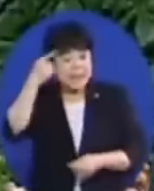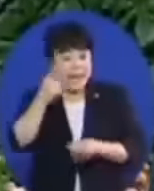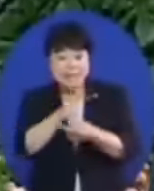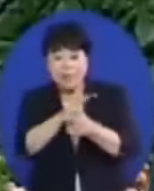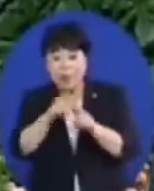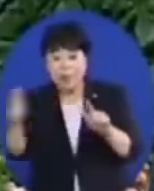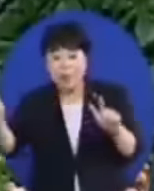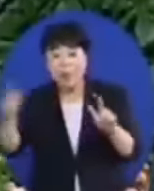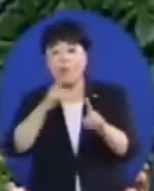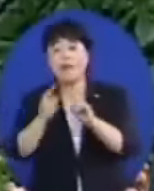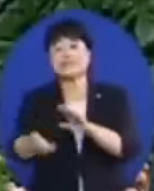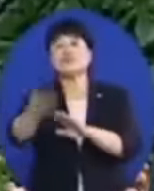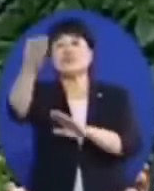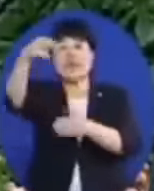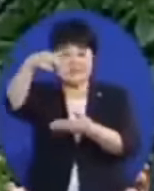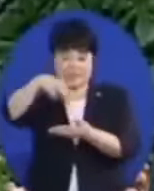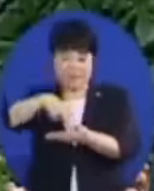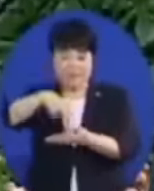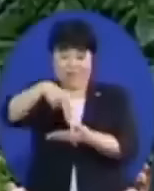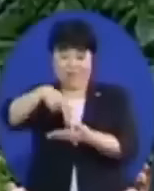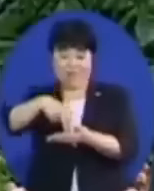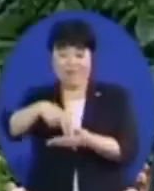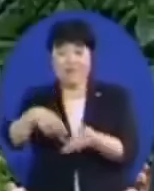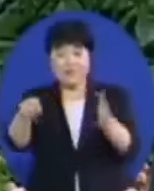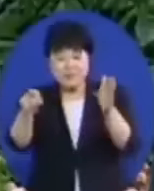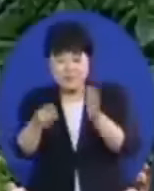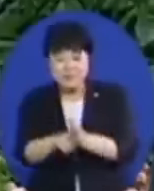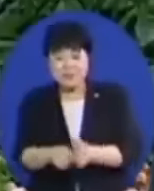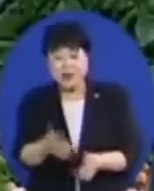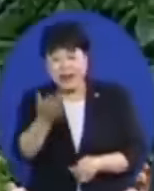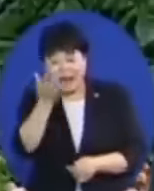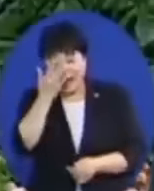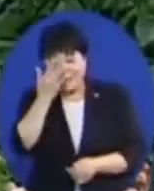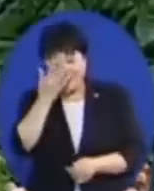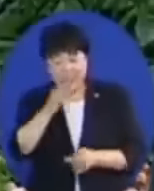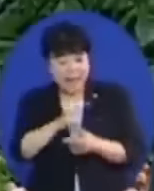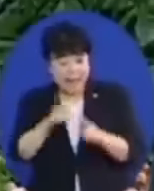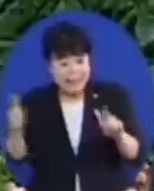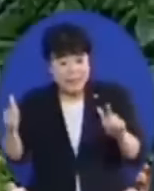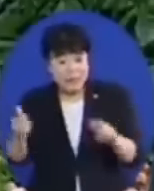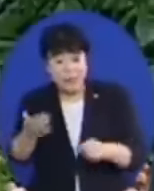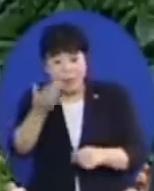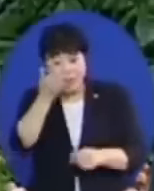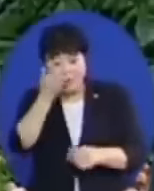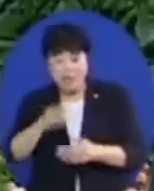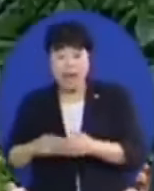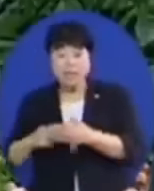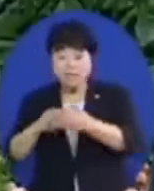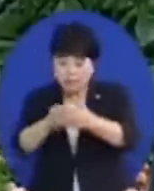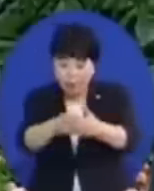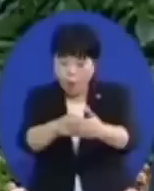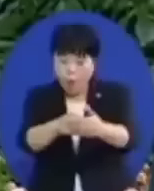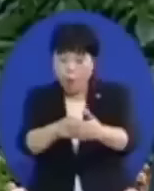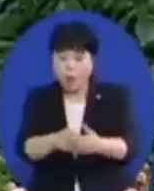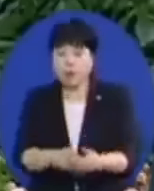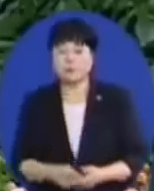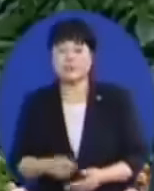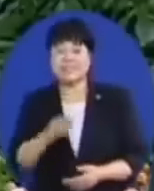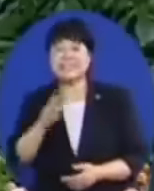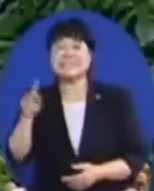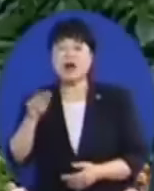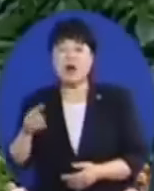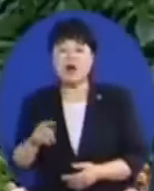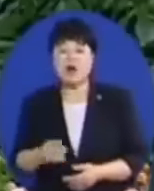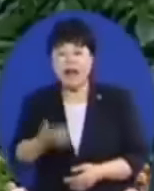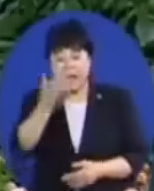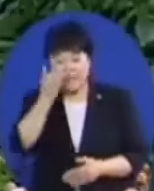아니라 말씀 위에 서는 것입니다. 또한 믿음은 감각에 의지하는 것이 아니라 감각을 극복하는 것입니다. 그러므로 이성과 감각을